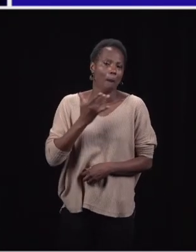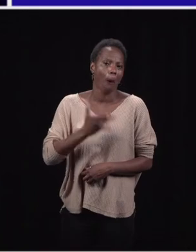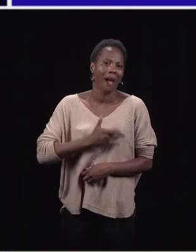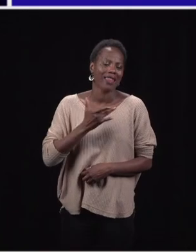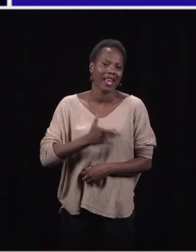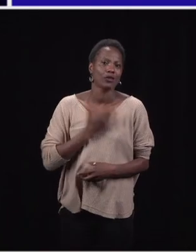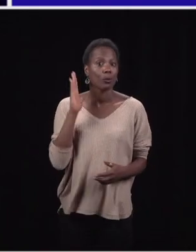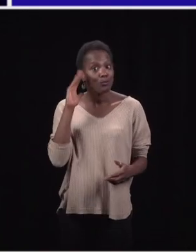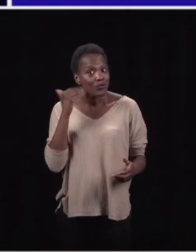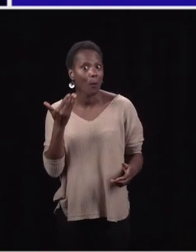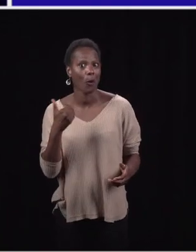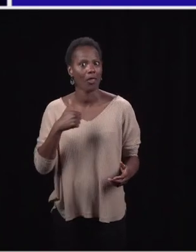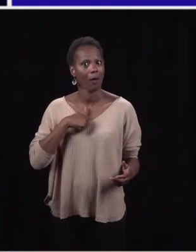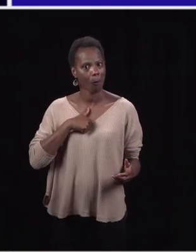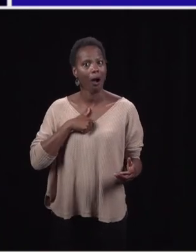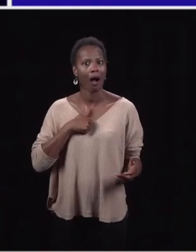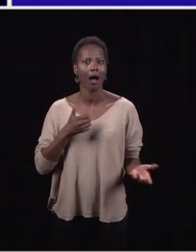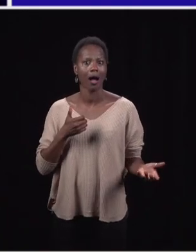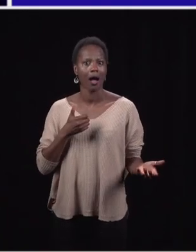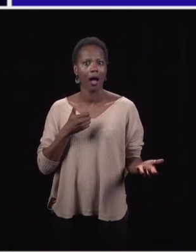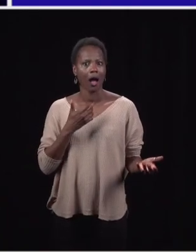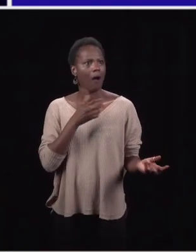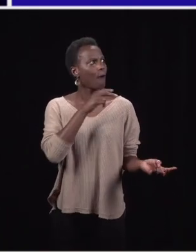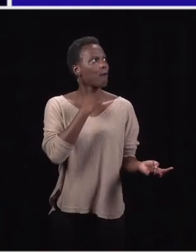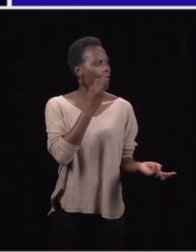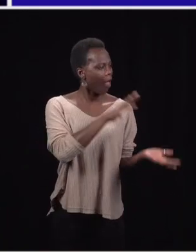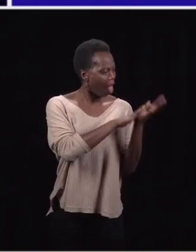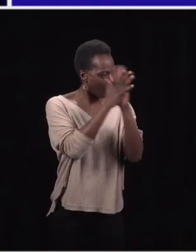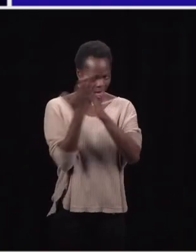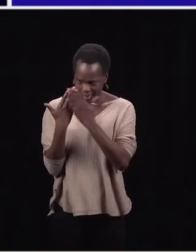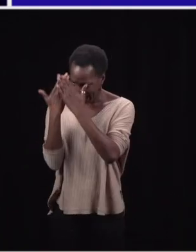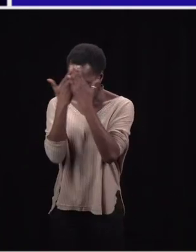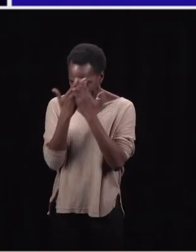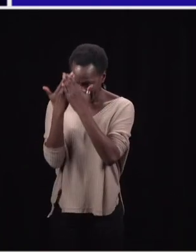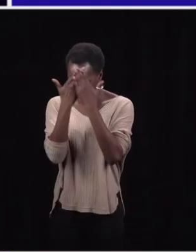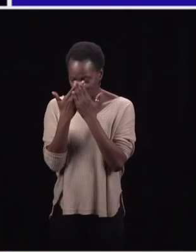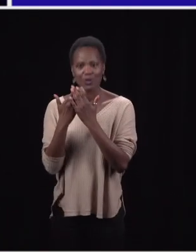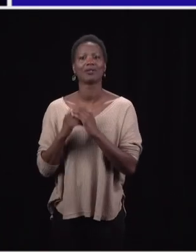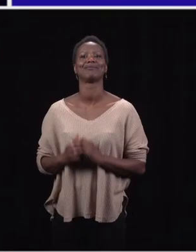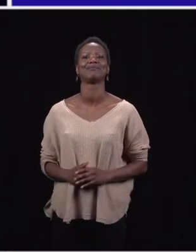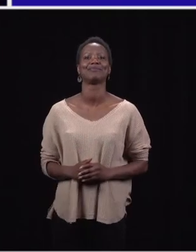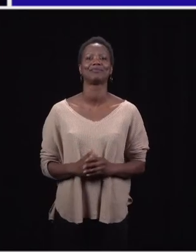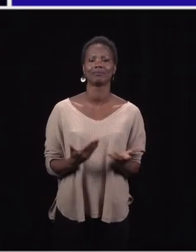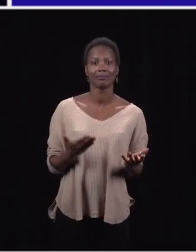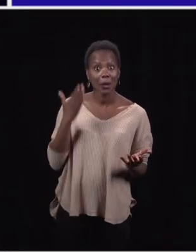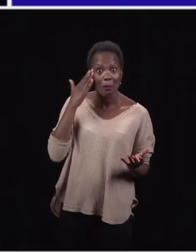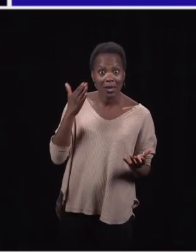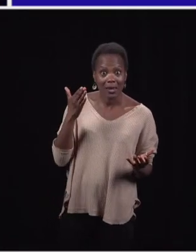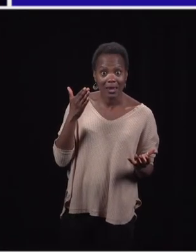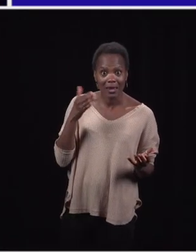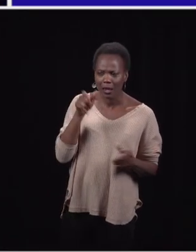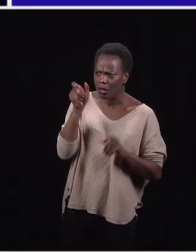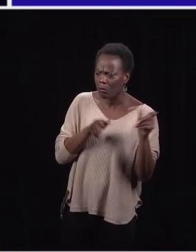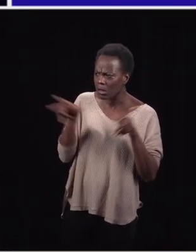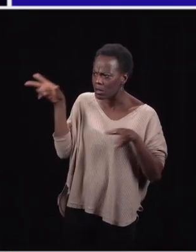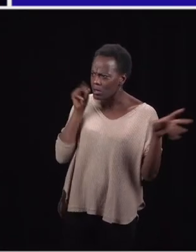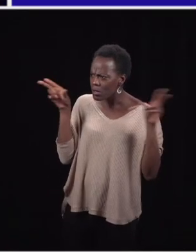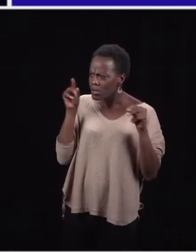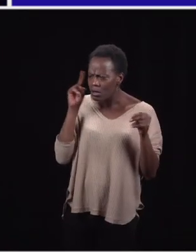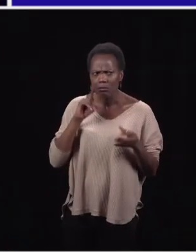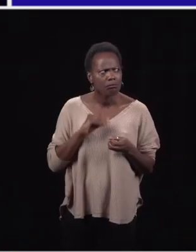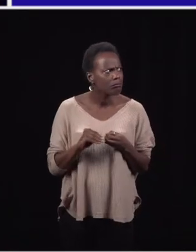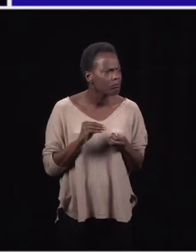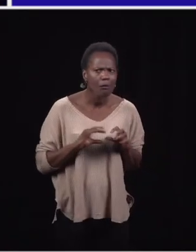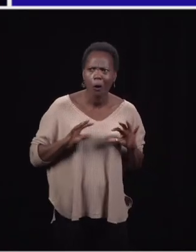donc c'est pour ça que j'ai choisi de l'étudier et de travailler là-dedans alors ceux qui nous écoutent sont en train de se dire mais comment est-ce